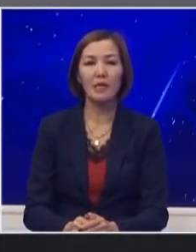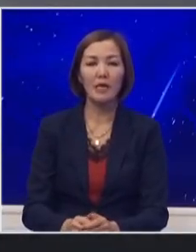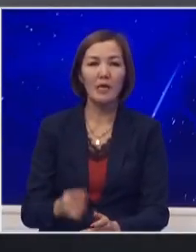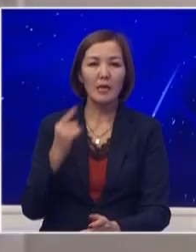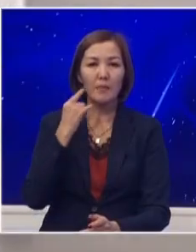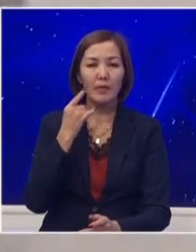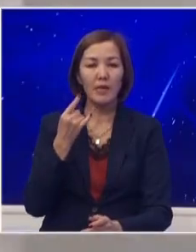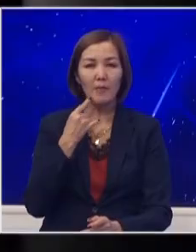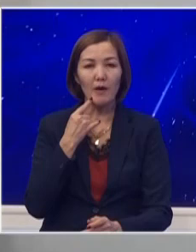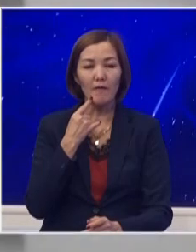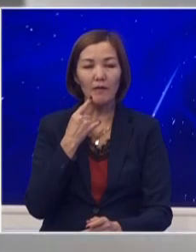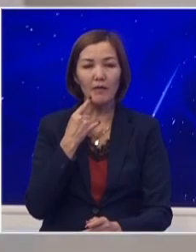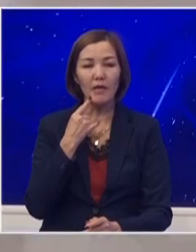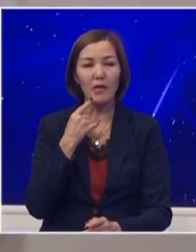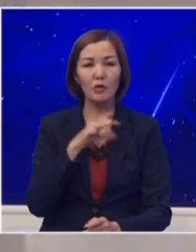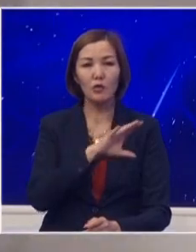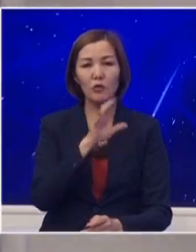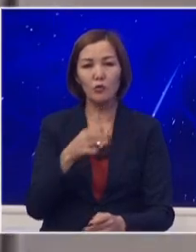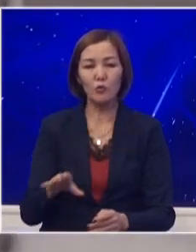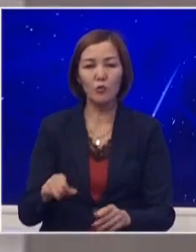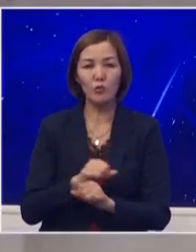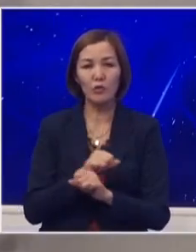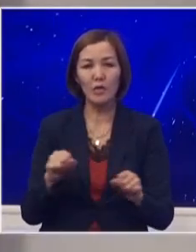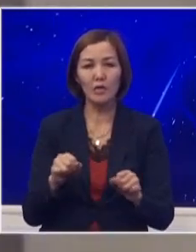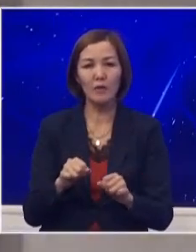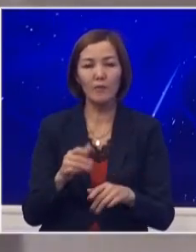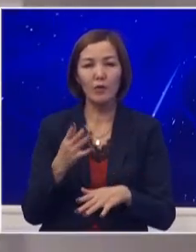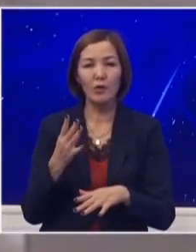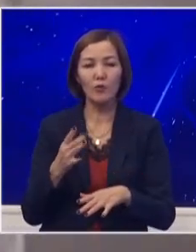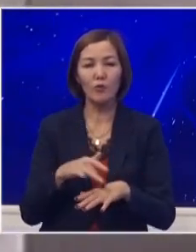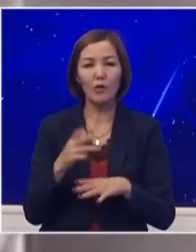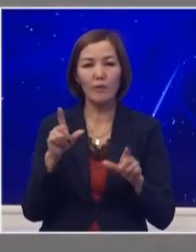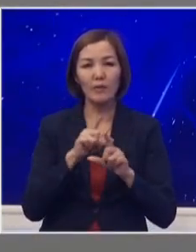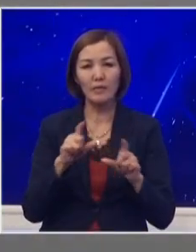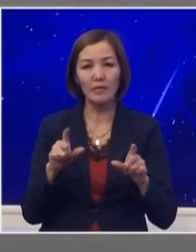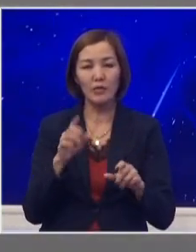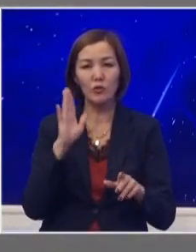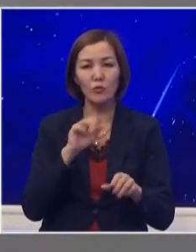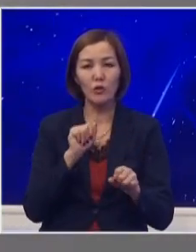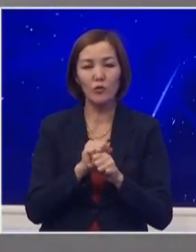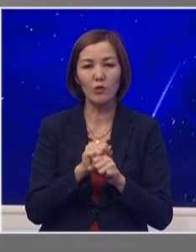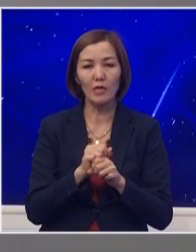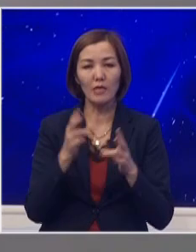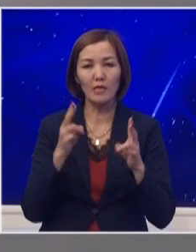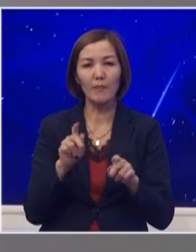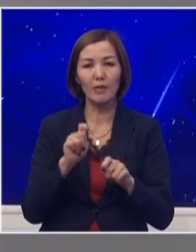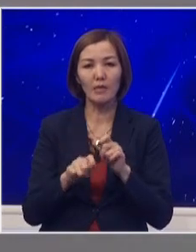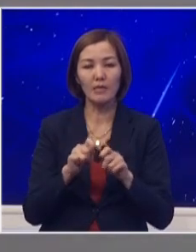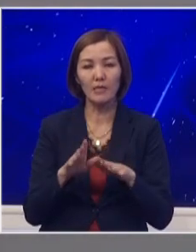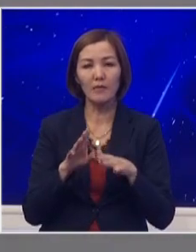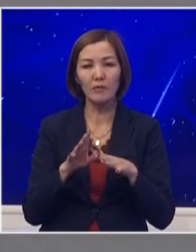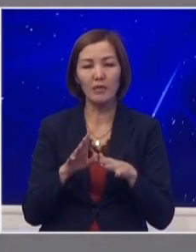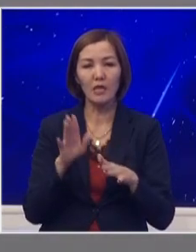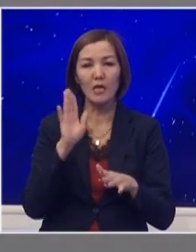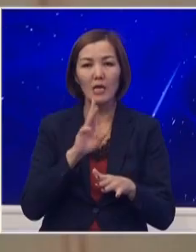Петропавлда құбыр жарылып, 14 көпқабатты үйдің 825 пәтері. 5 әлеуеттік нысан судан ажыратылды. Апат орнында мамандар жұмыс істеп жатыр. Қызылжар